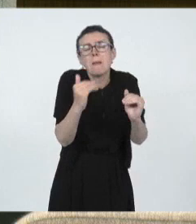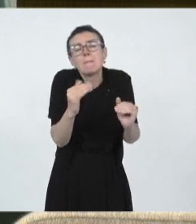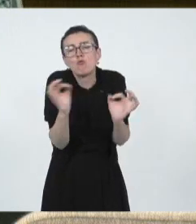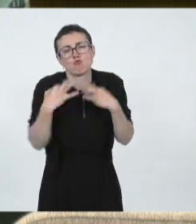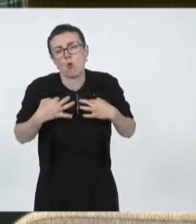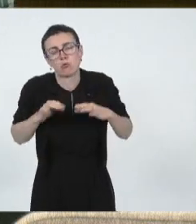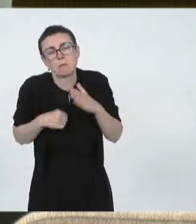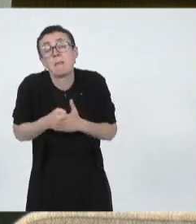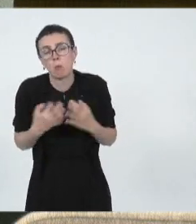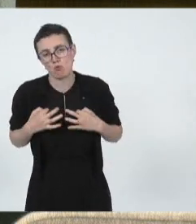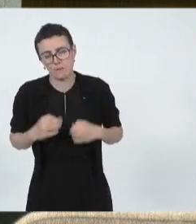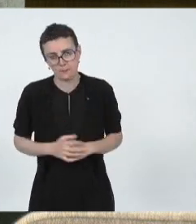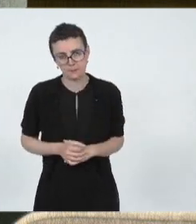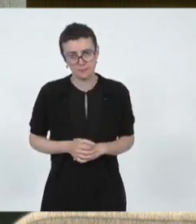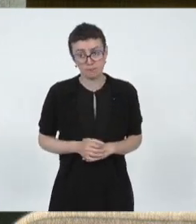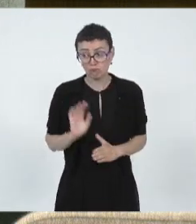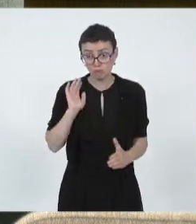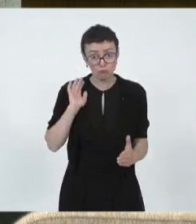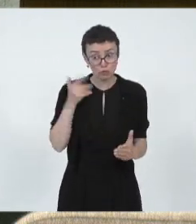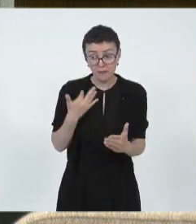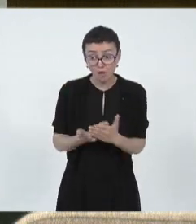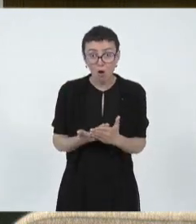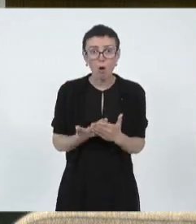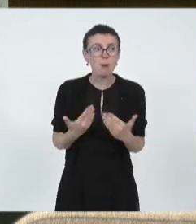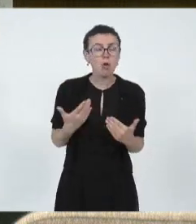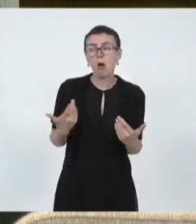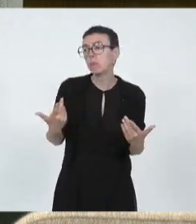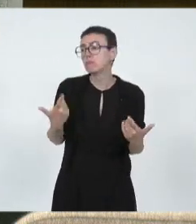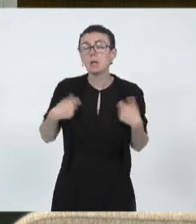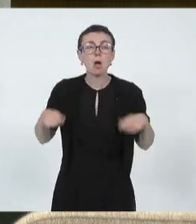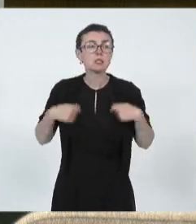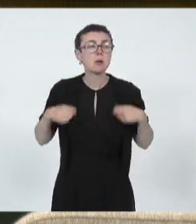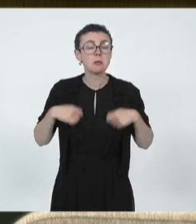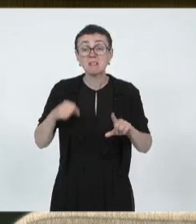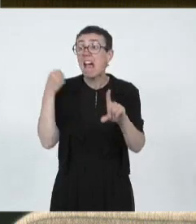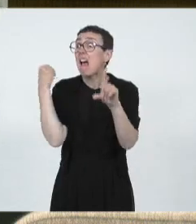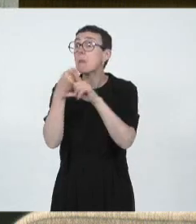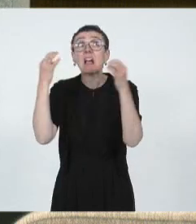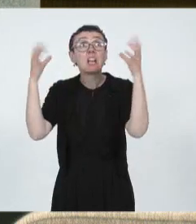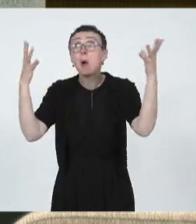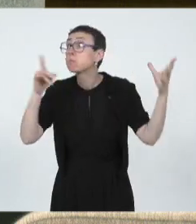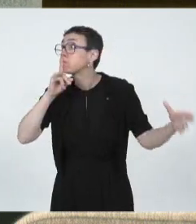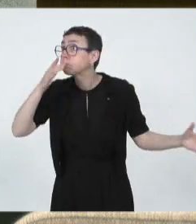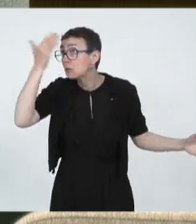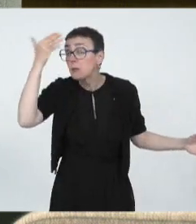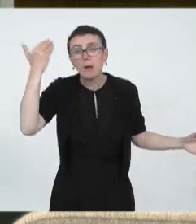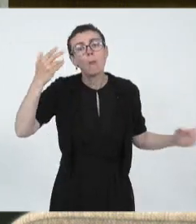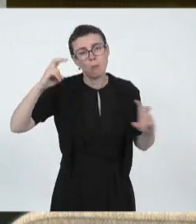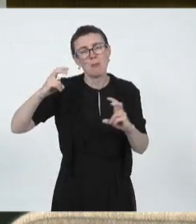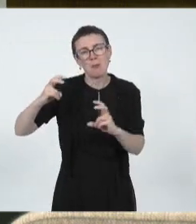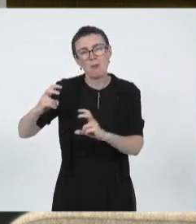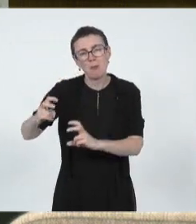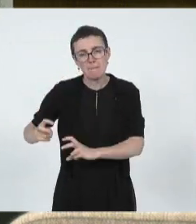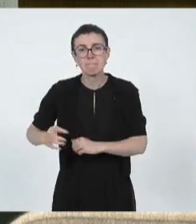et les dépenses à impact indéfini sont moins nombreuses. Elle continue d'évoluer puisque vous annoncez que les critères vont se